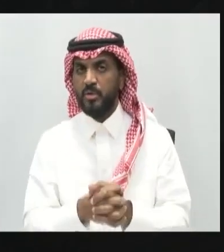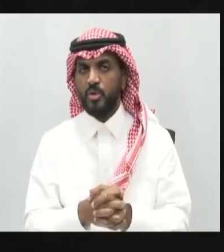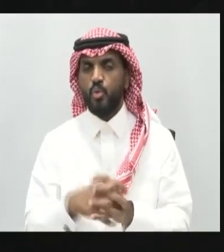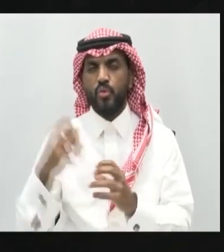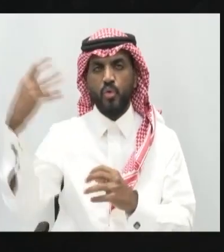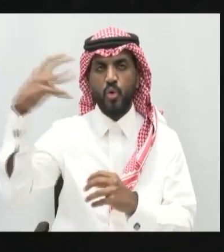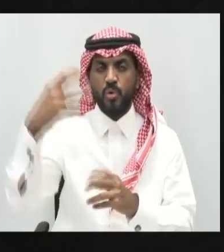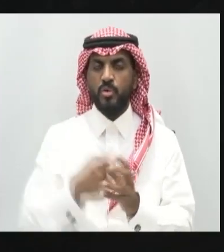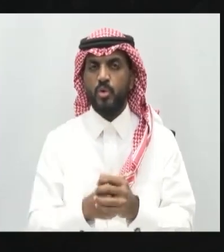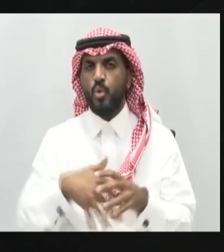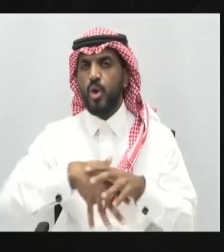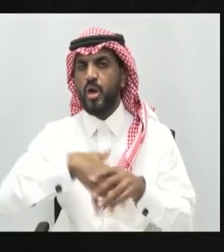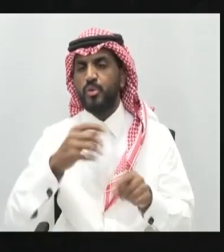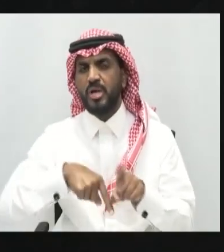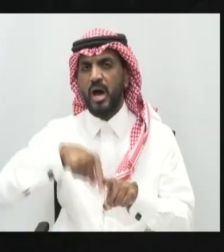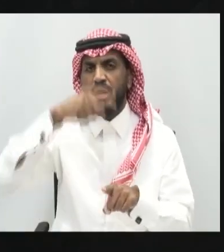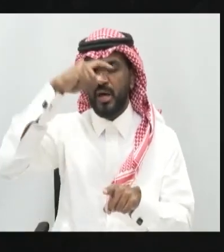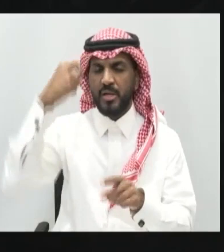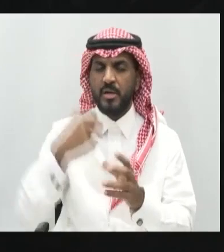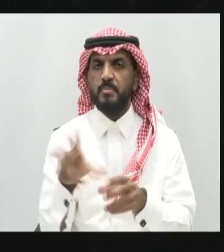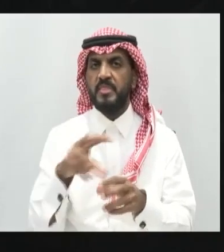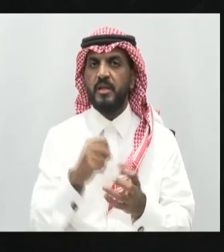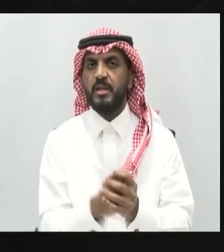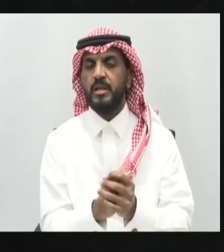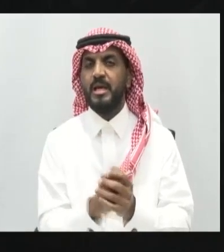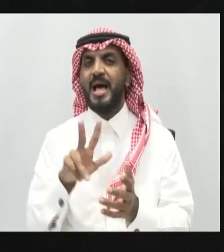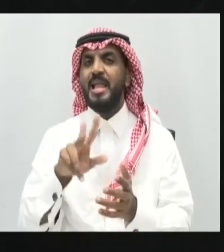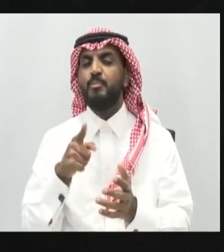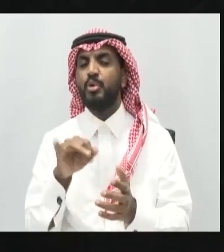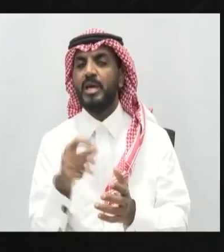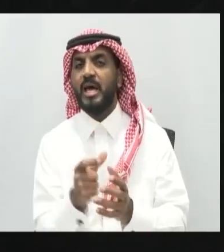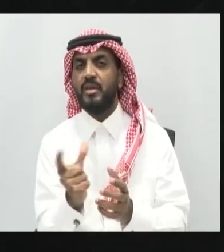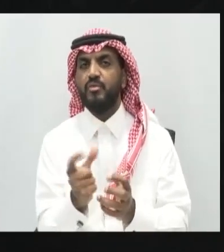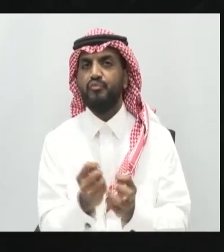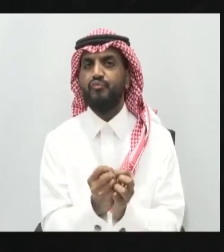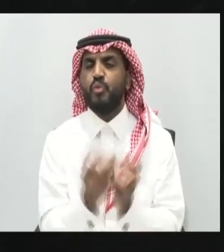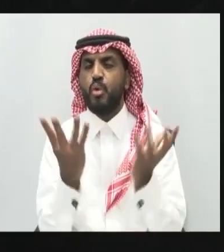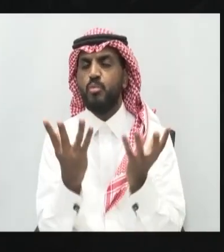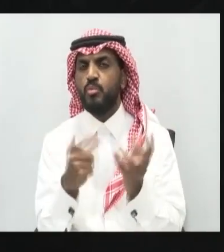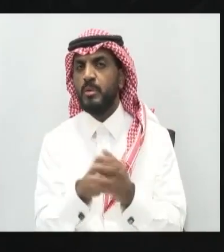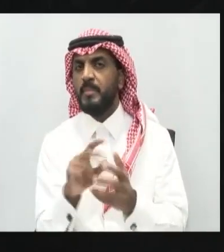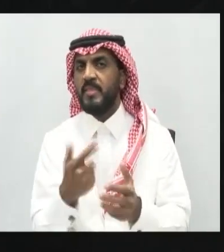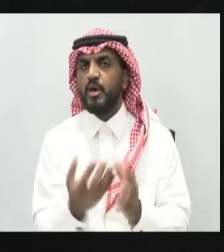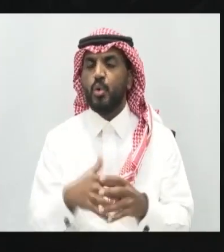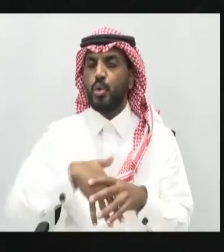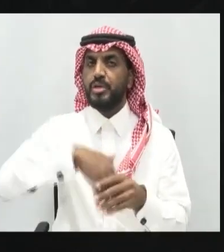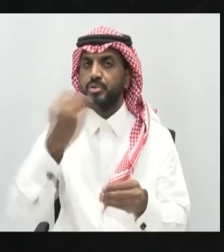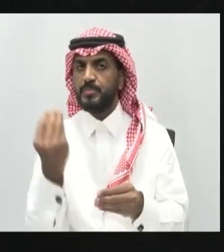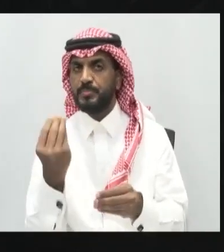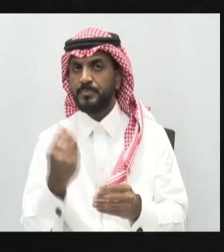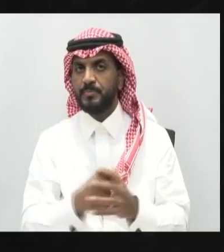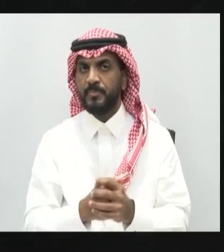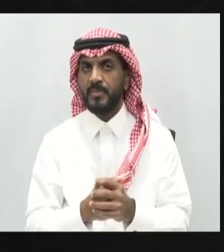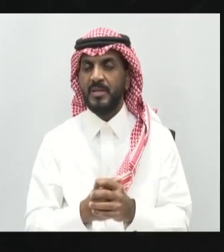ضوء ويخرج منها حراره مثل البركان عندنا البركان لو ينفجر ش يطلع تزين يطلع